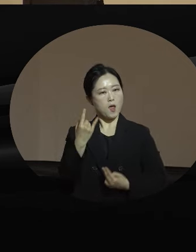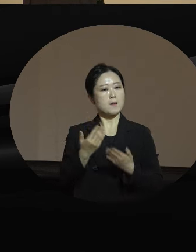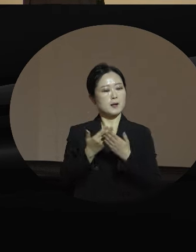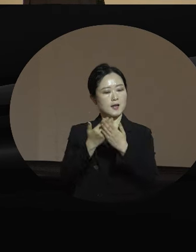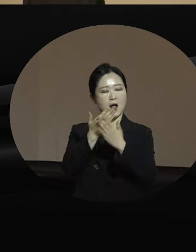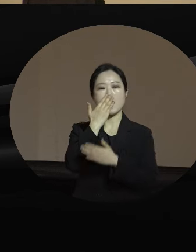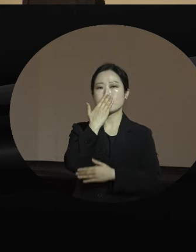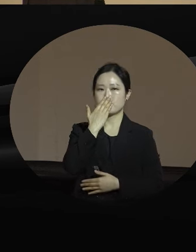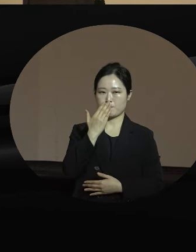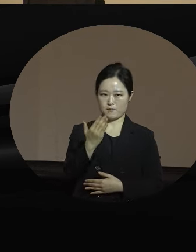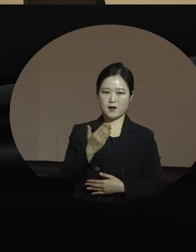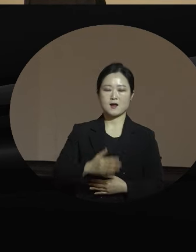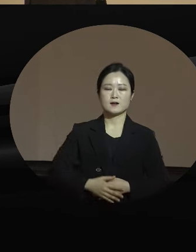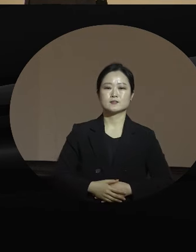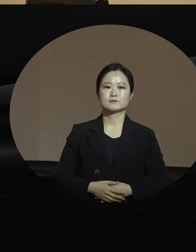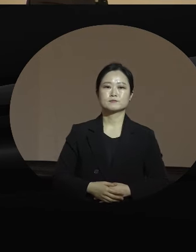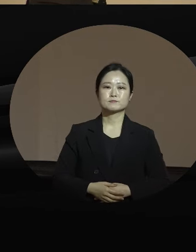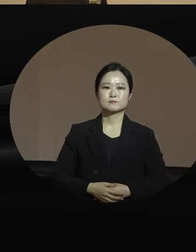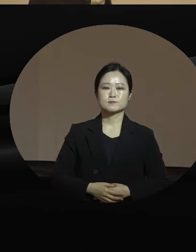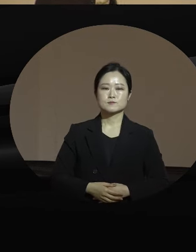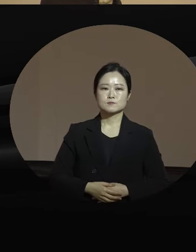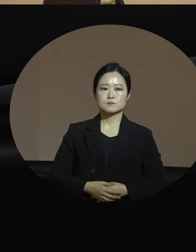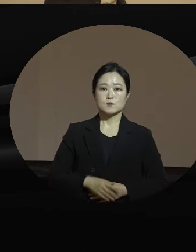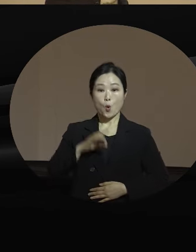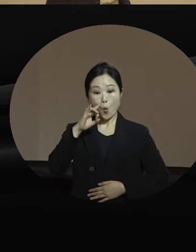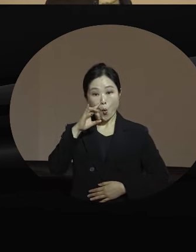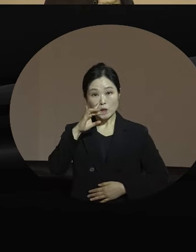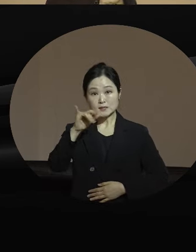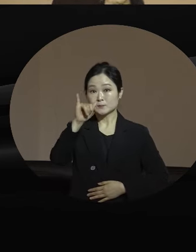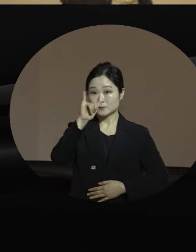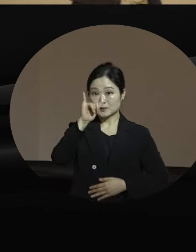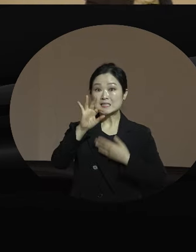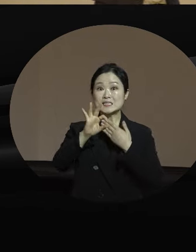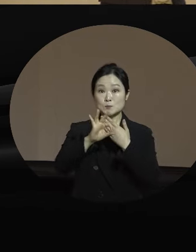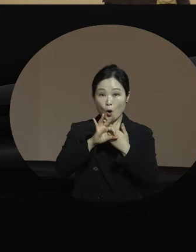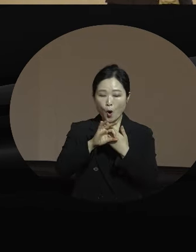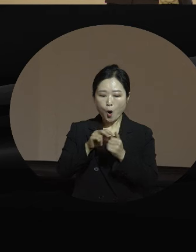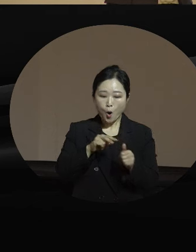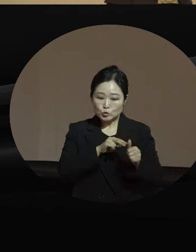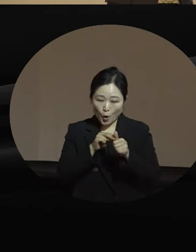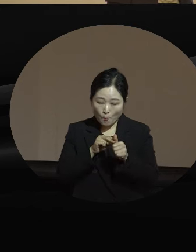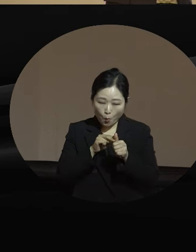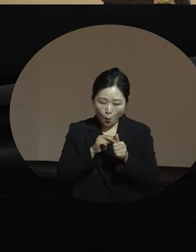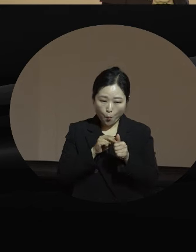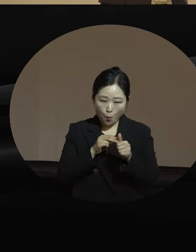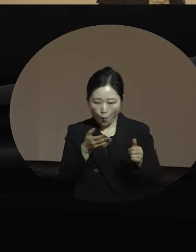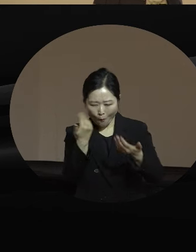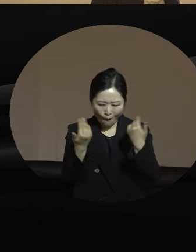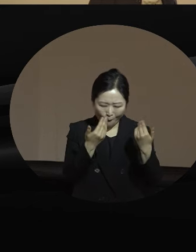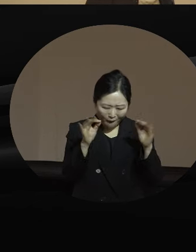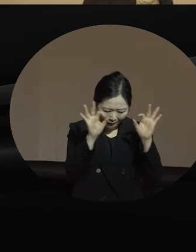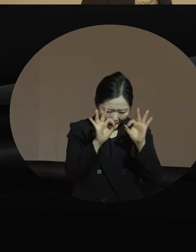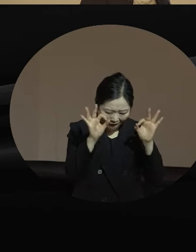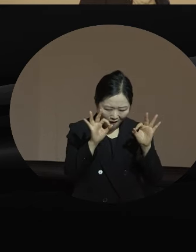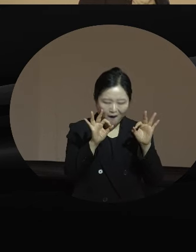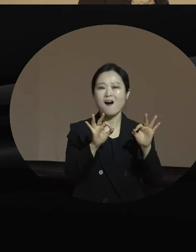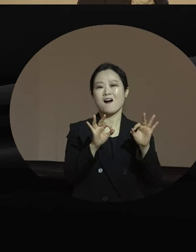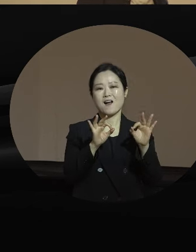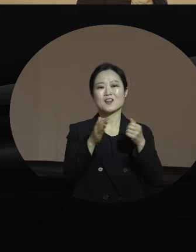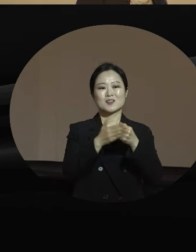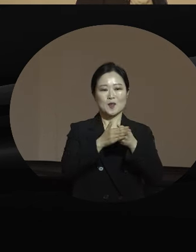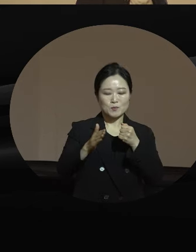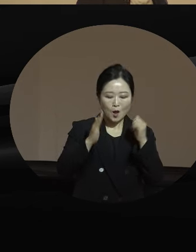가지 특성들이 호기심을 예측하기도 하고요. 호기심을 가지면 정보를 찾고 스스로 찾고 능동적인 학습을 하기 때문에